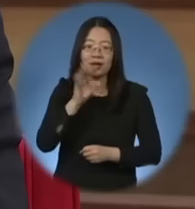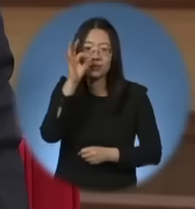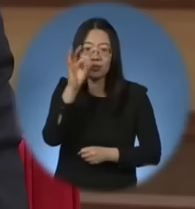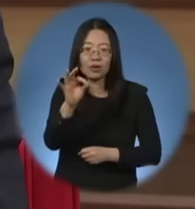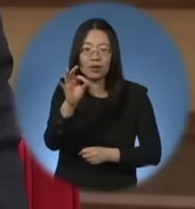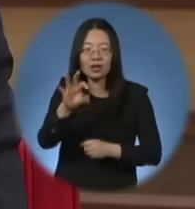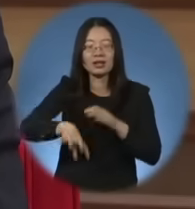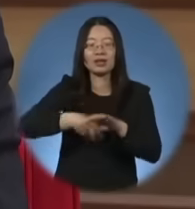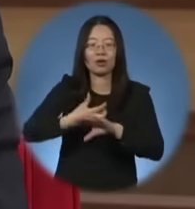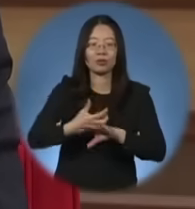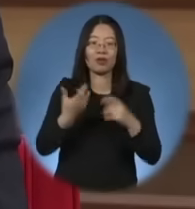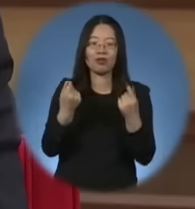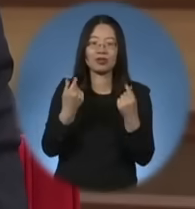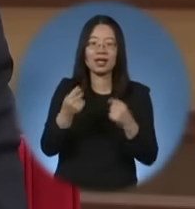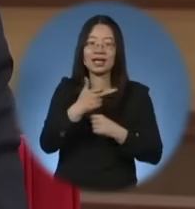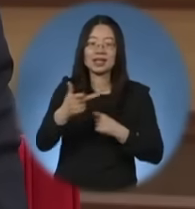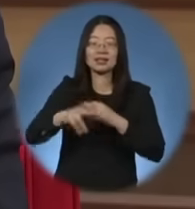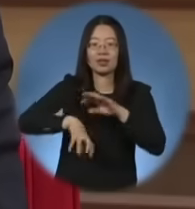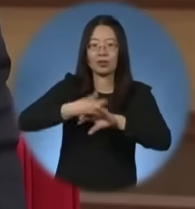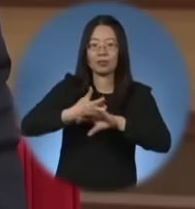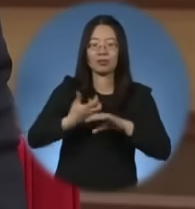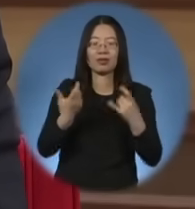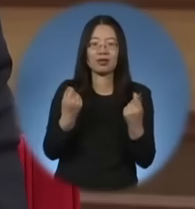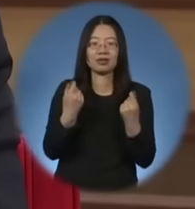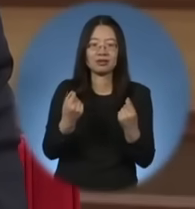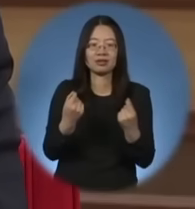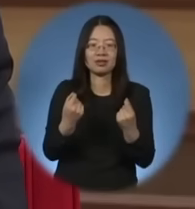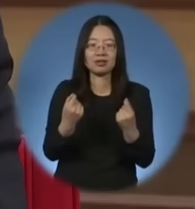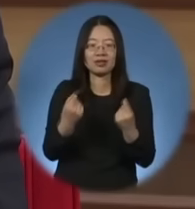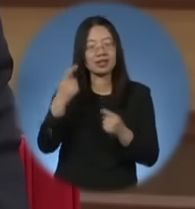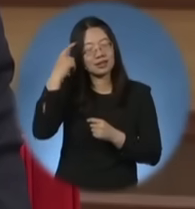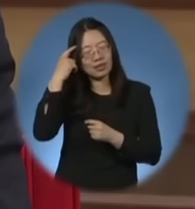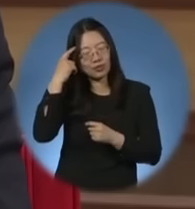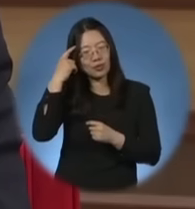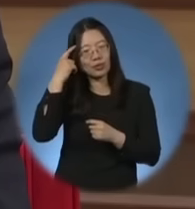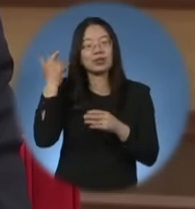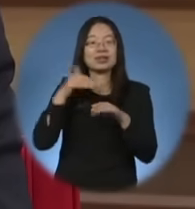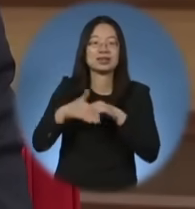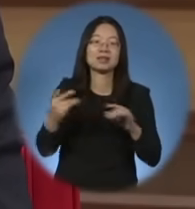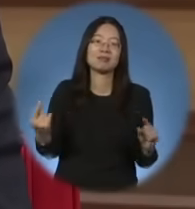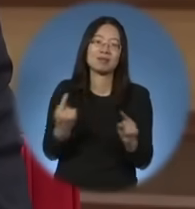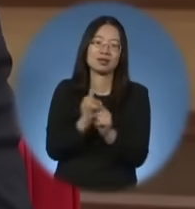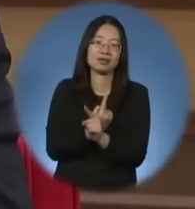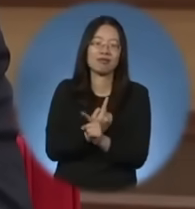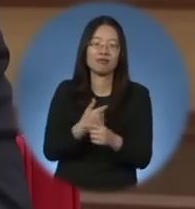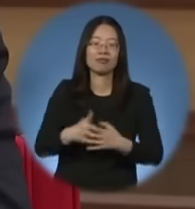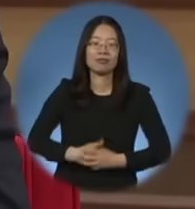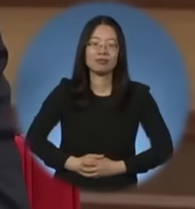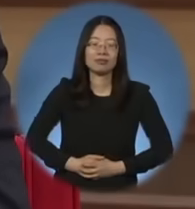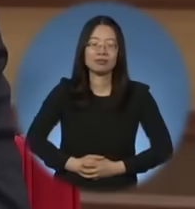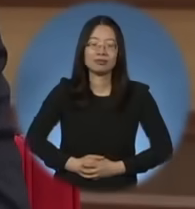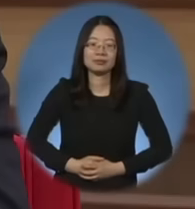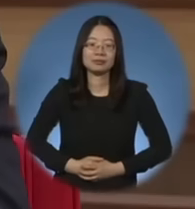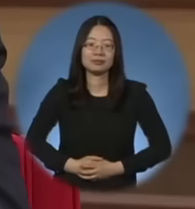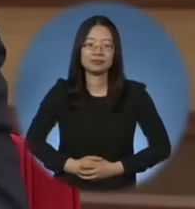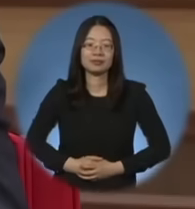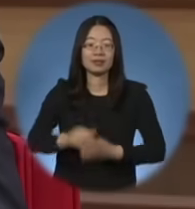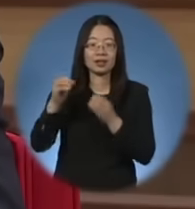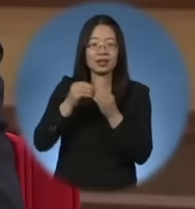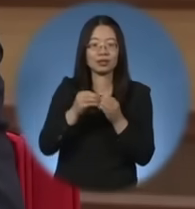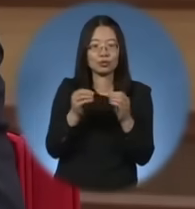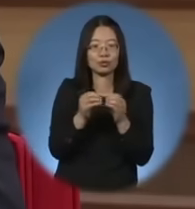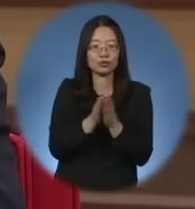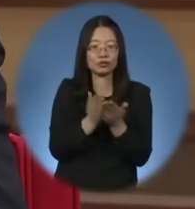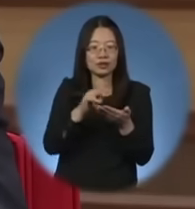말하지면 혁명이에요 아주 큰 혁명이에요 그 사고방식 이렇게 바꾸는 거 그 저